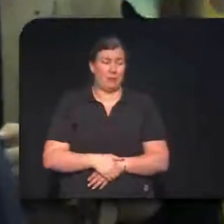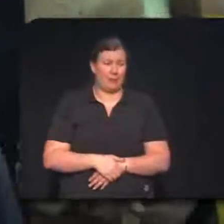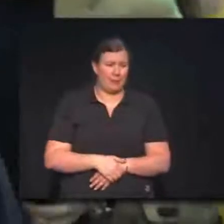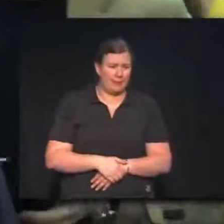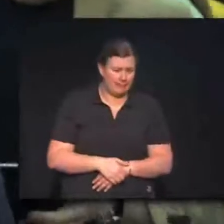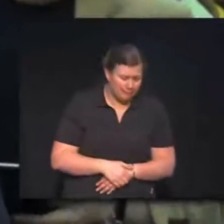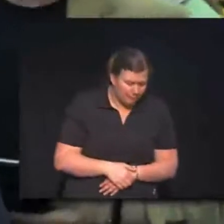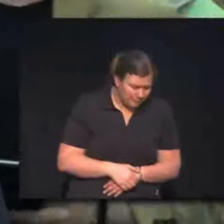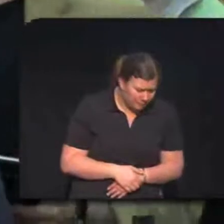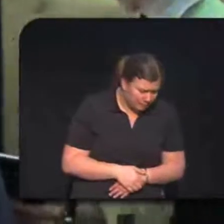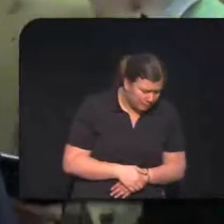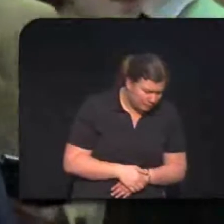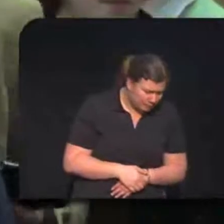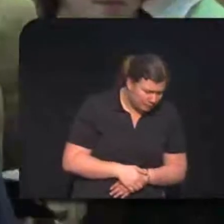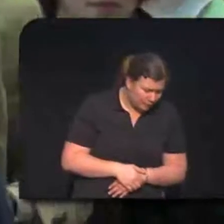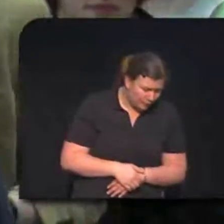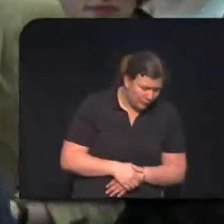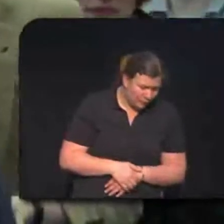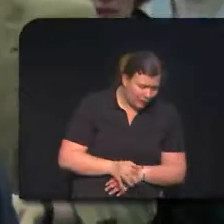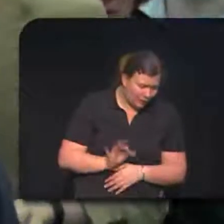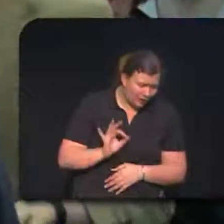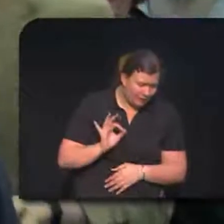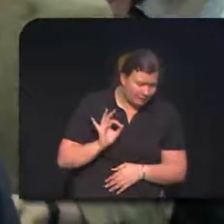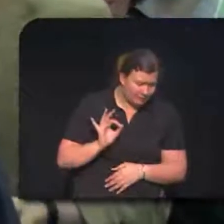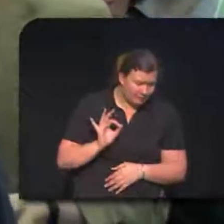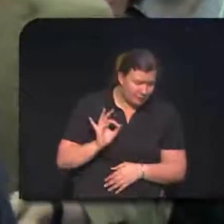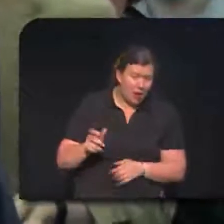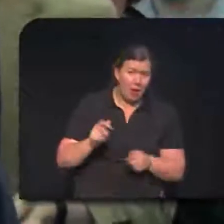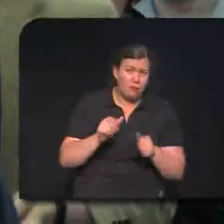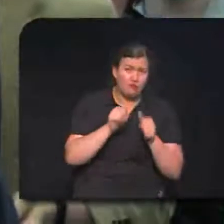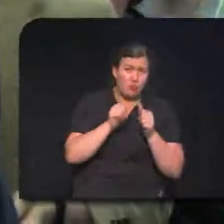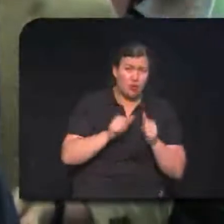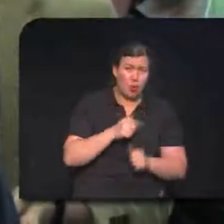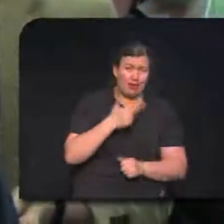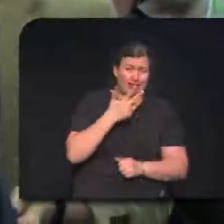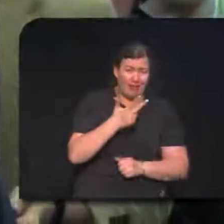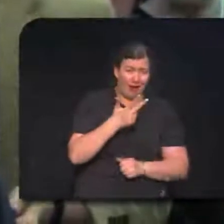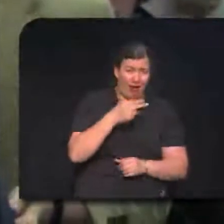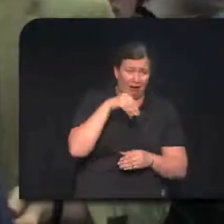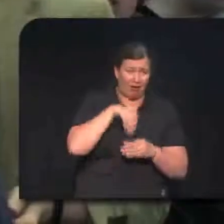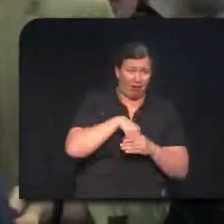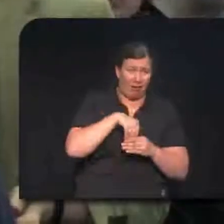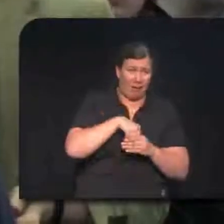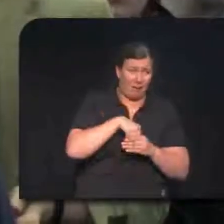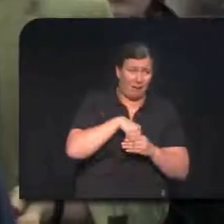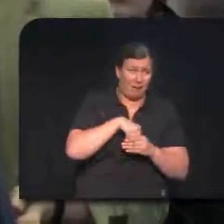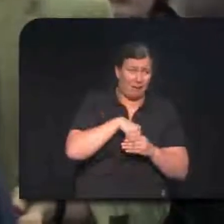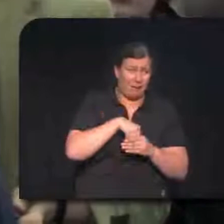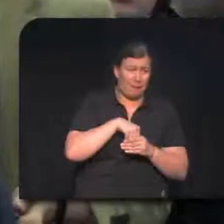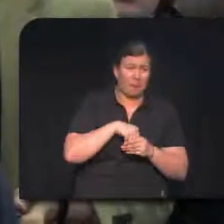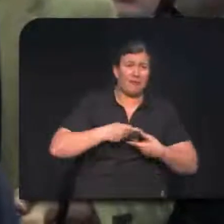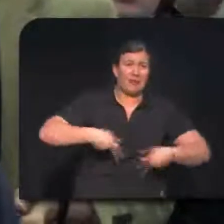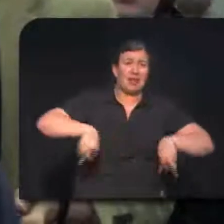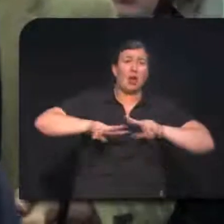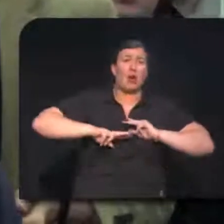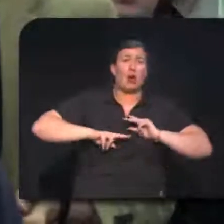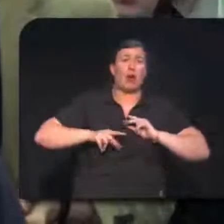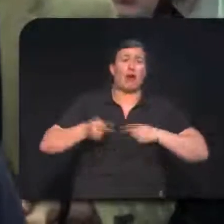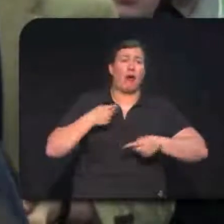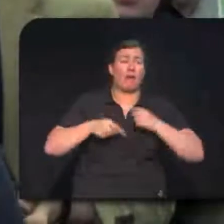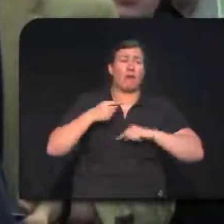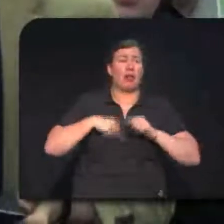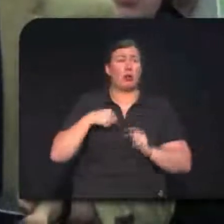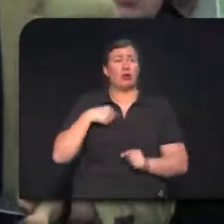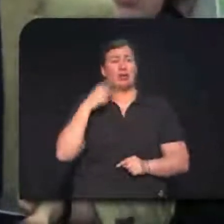Multitool 3 steht was von Rückabwicklung habt ihr euch um die Umsetzung schon Gedanken gemacht weil ich habe die Befürchtung dass wir uns mit der Forderung zu Nase